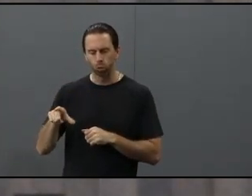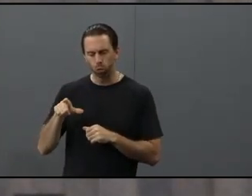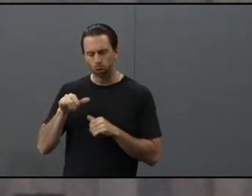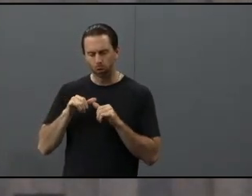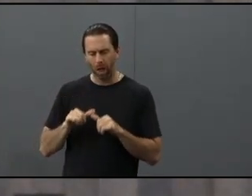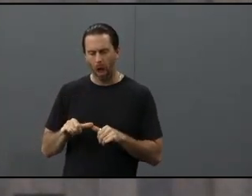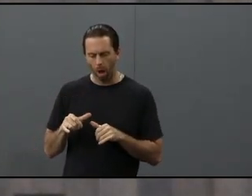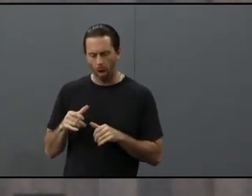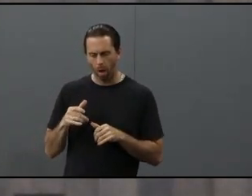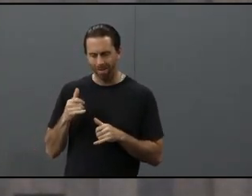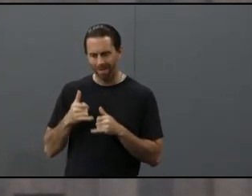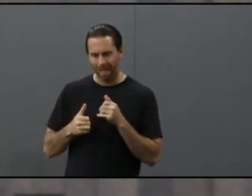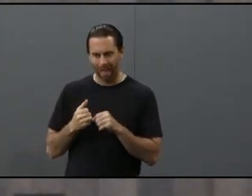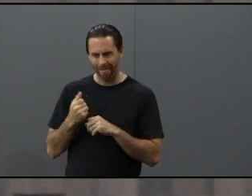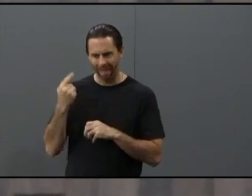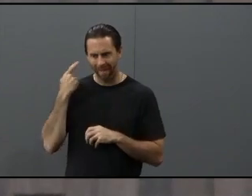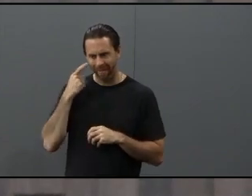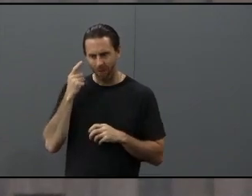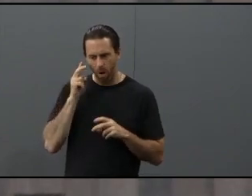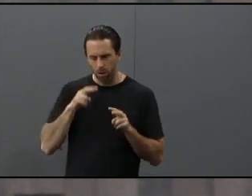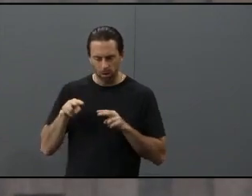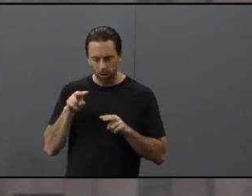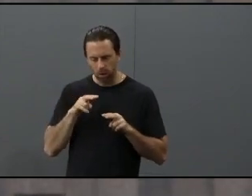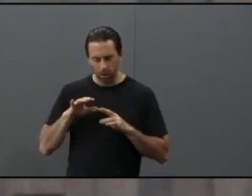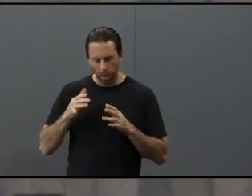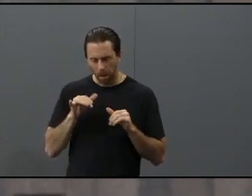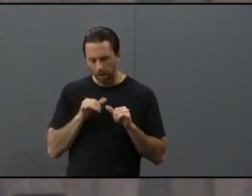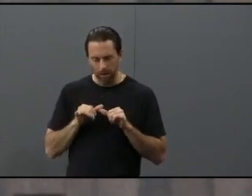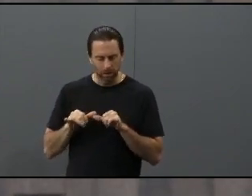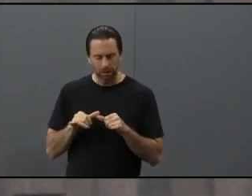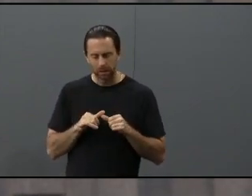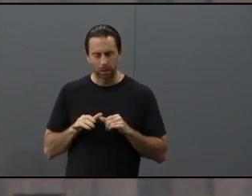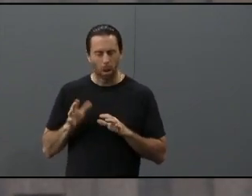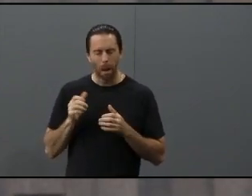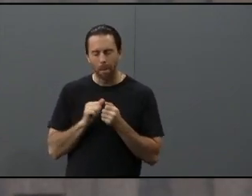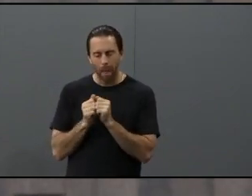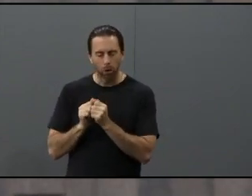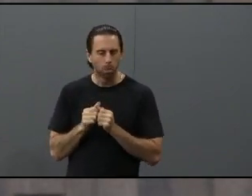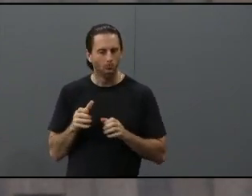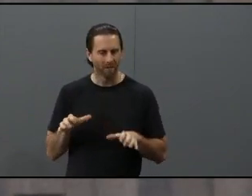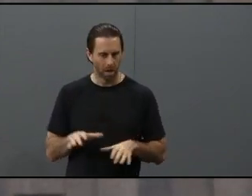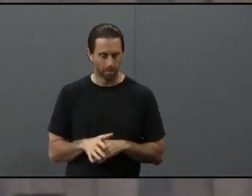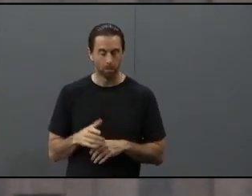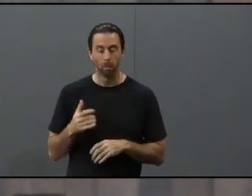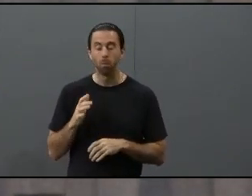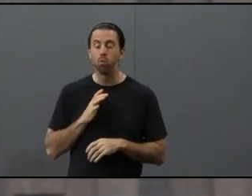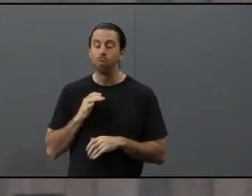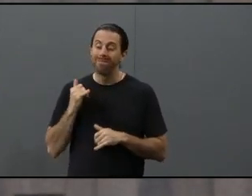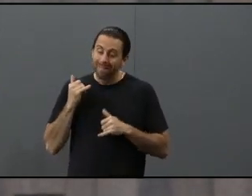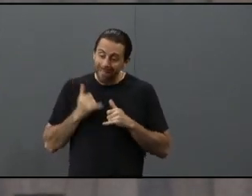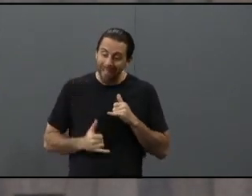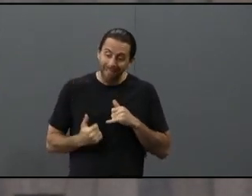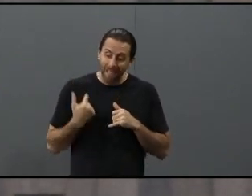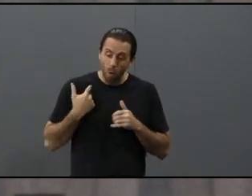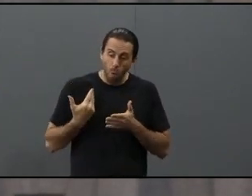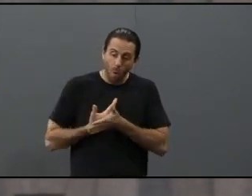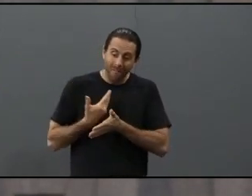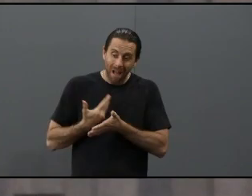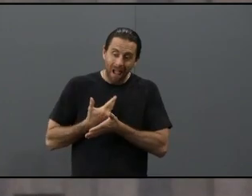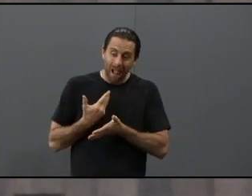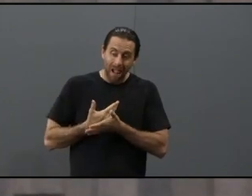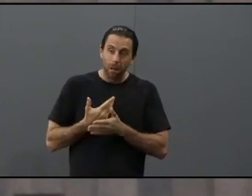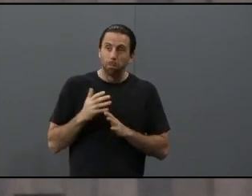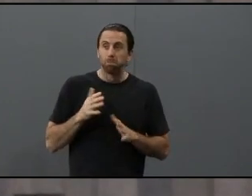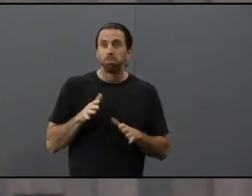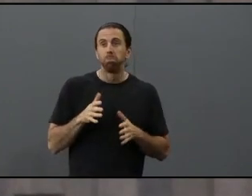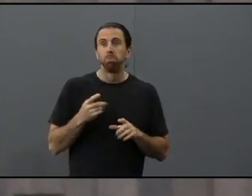dans la dernière année pour voir les possibilités puis le type de réaménagement qu'il pouvait faire ce que j'ai eu comme dernière nouvelle à aller il y